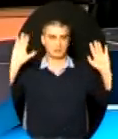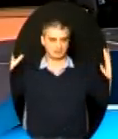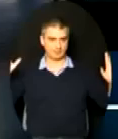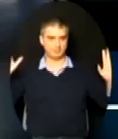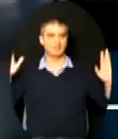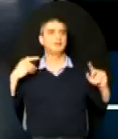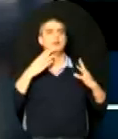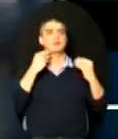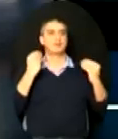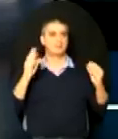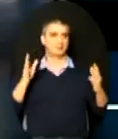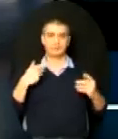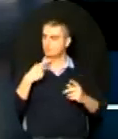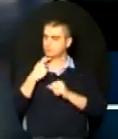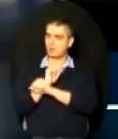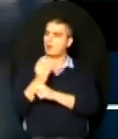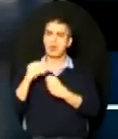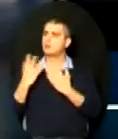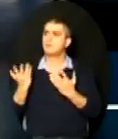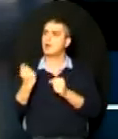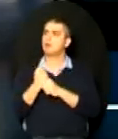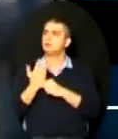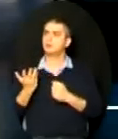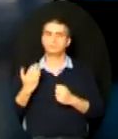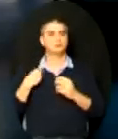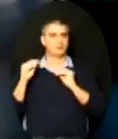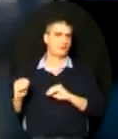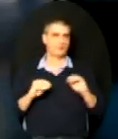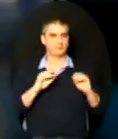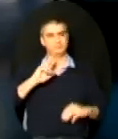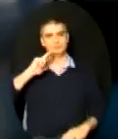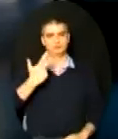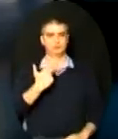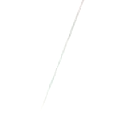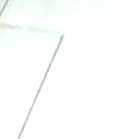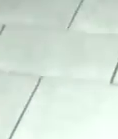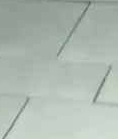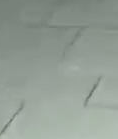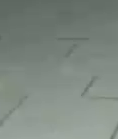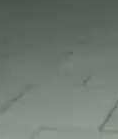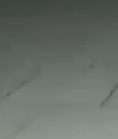אנחנו מכניסים אותם לכלא. מה עוד אתה מצפה שנעשה? תודה, אנחנו עוברים לקריאה השלישית.